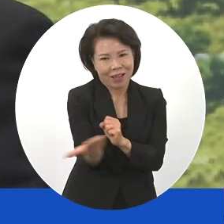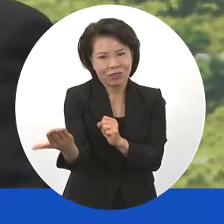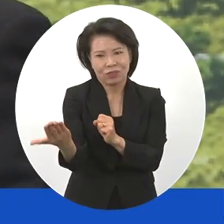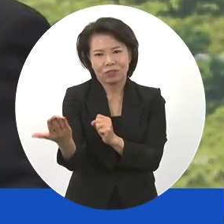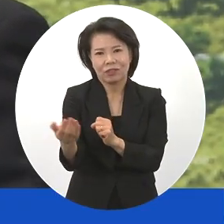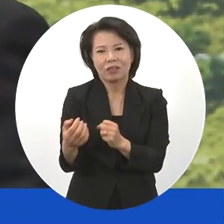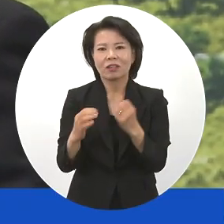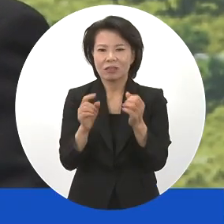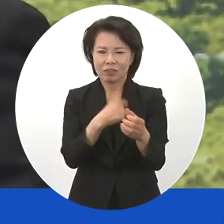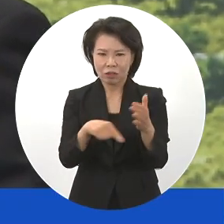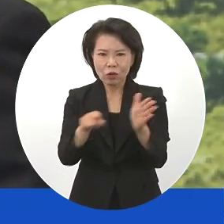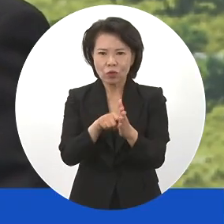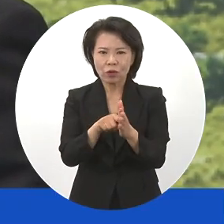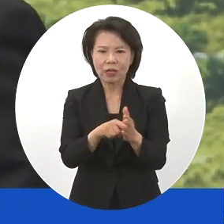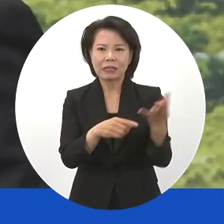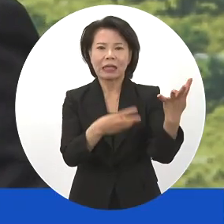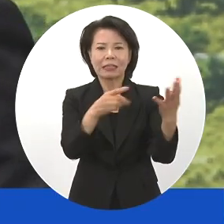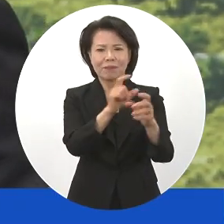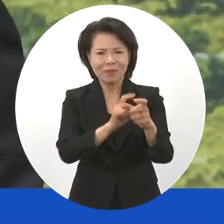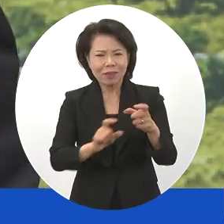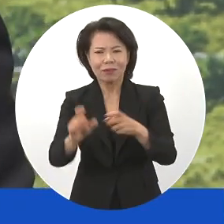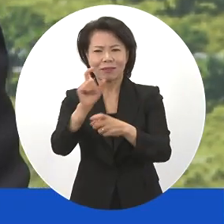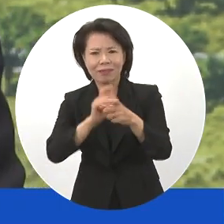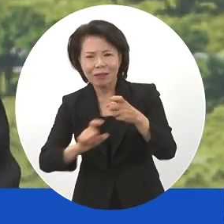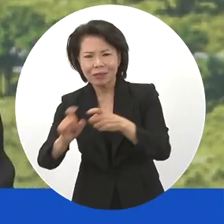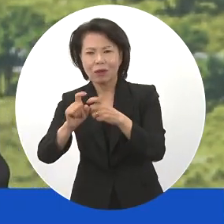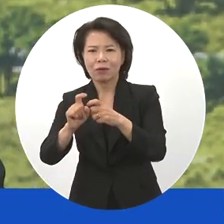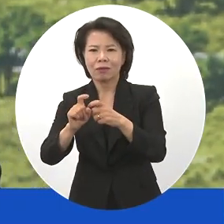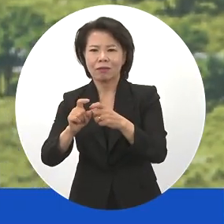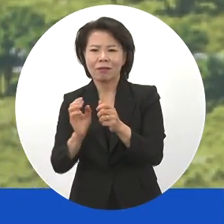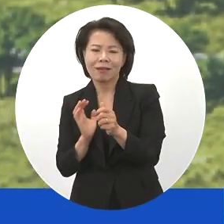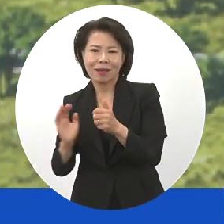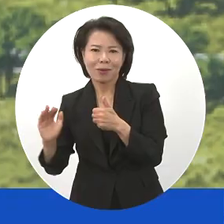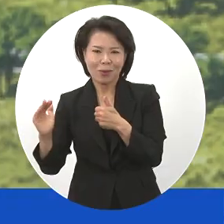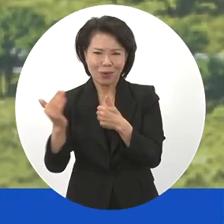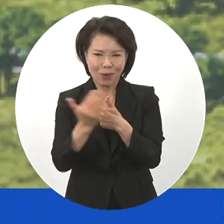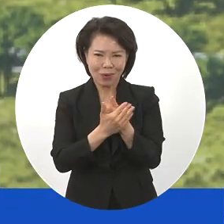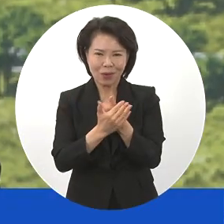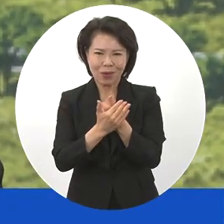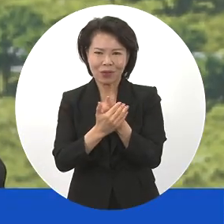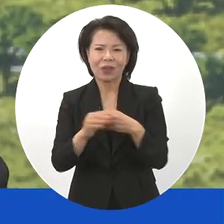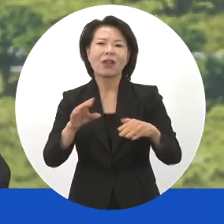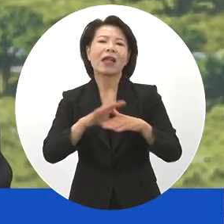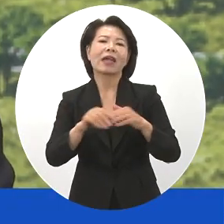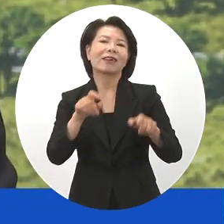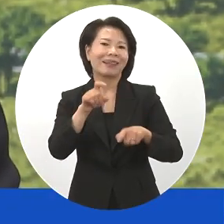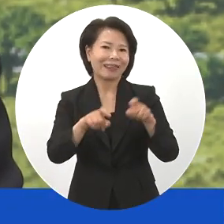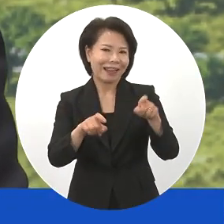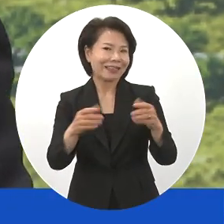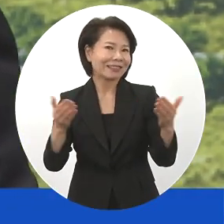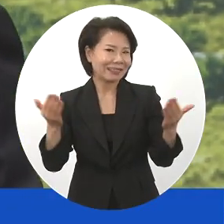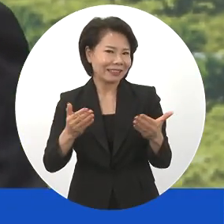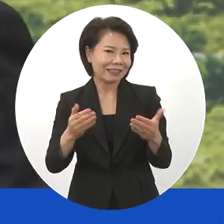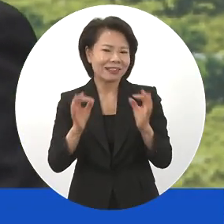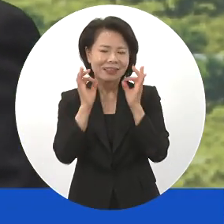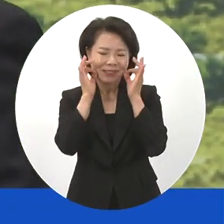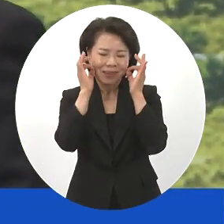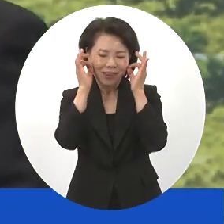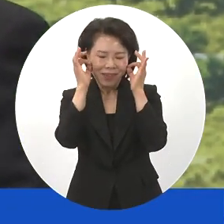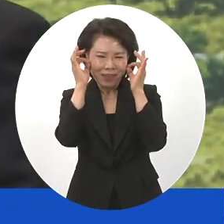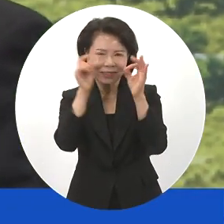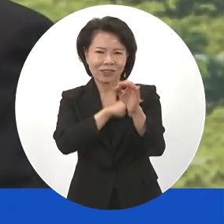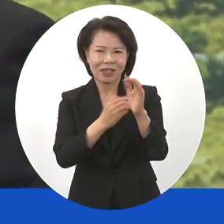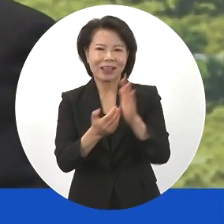펼쳐나가기 위해 4.3을 더욱 보듬고 해결해 나가는 일에